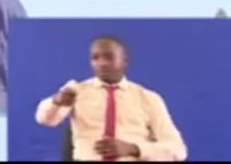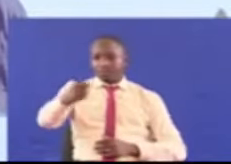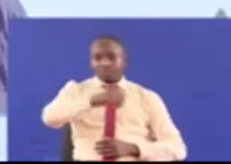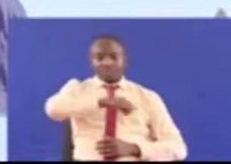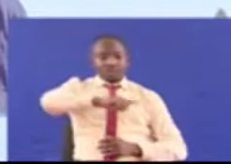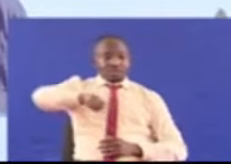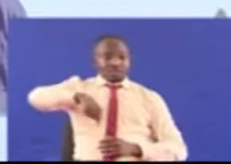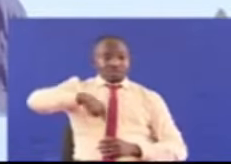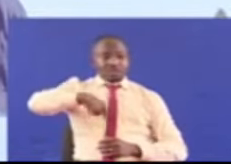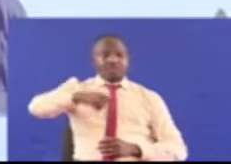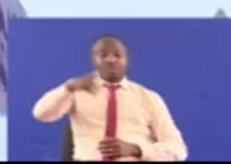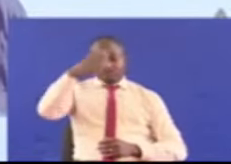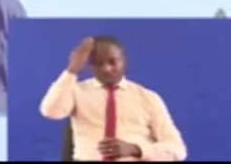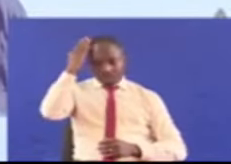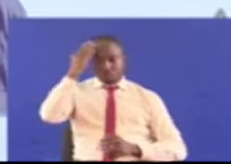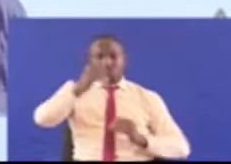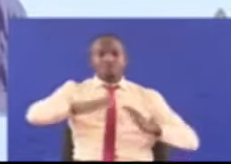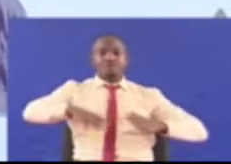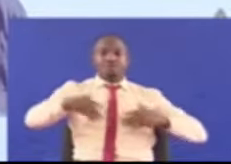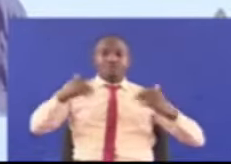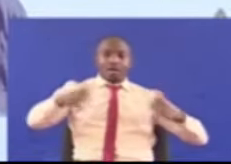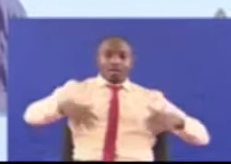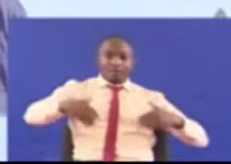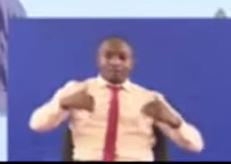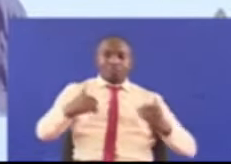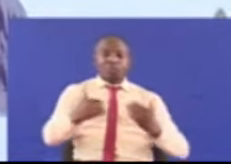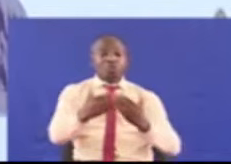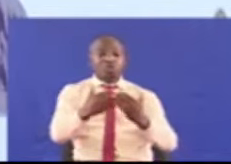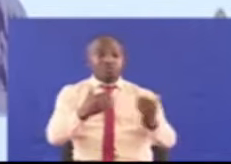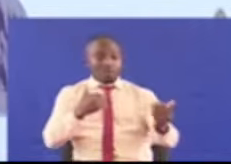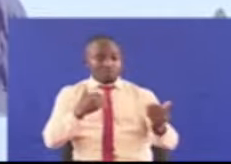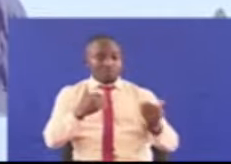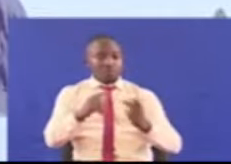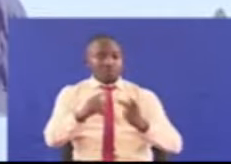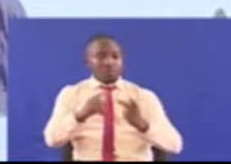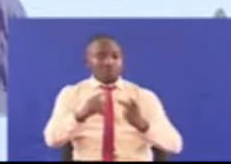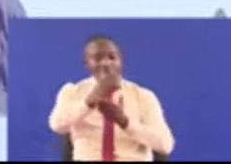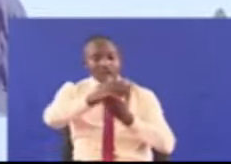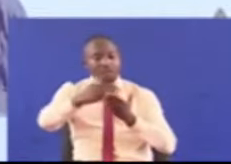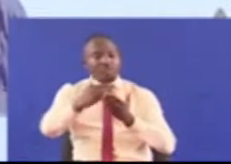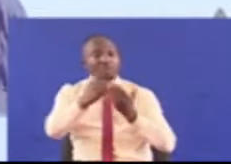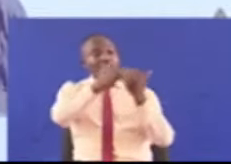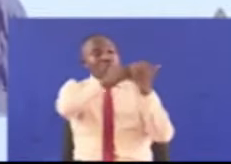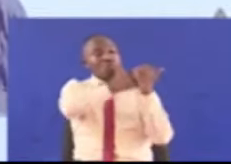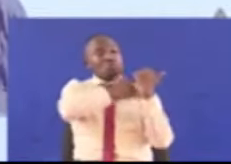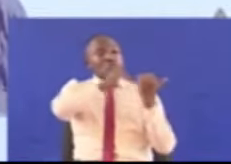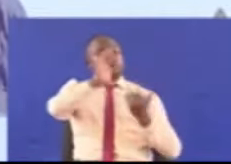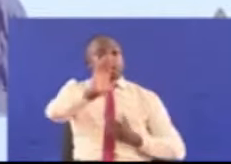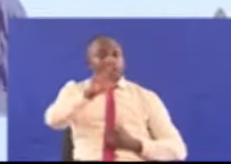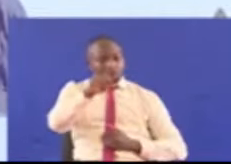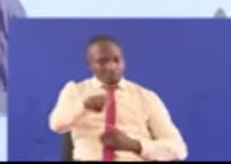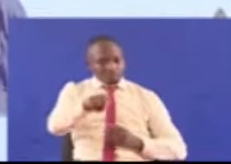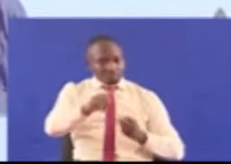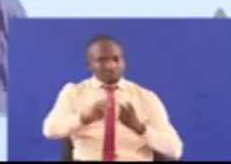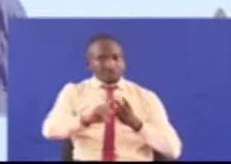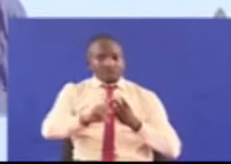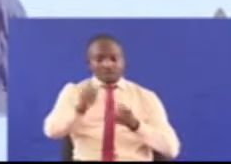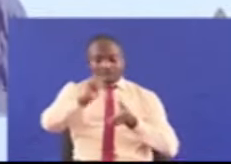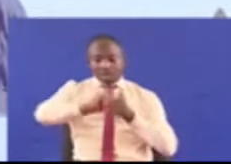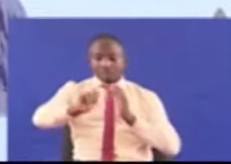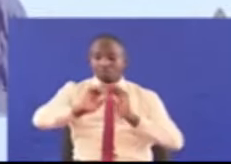tumefarijika kama serikali, kwa sababu moja kati ya majukumu yako yaliyozungumzwa hapa na katibu wa